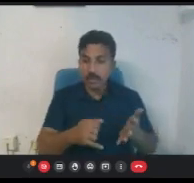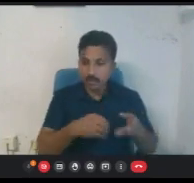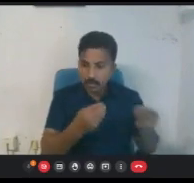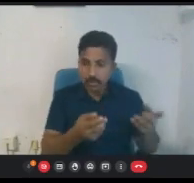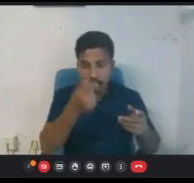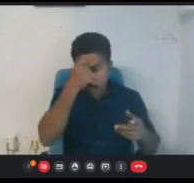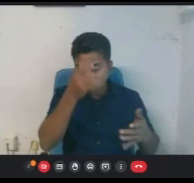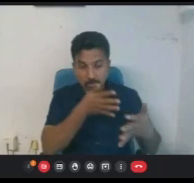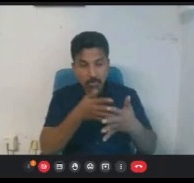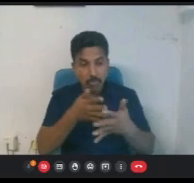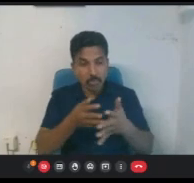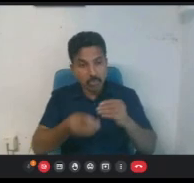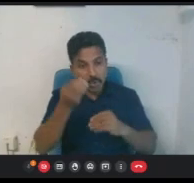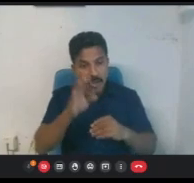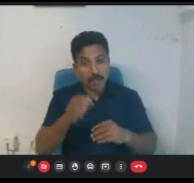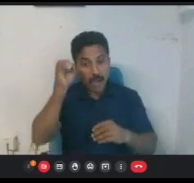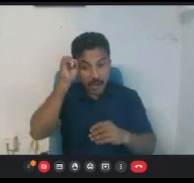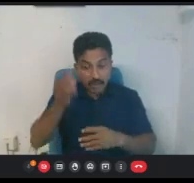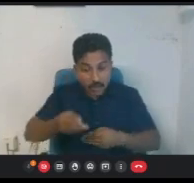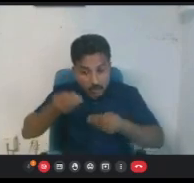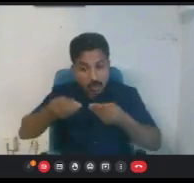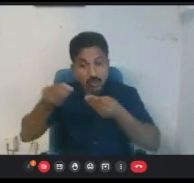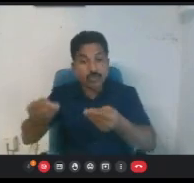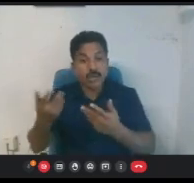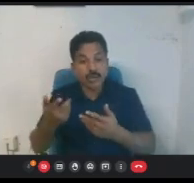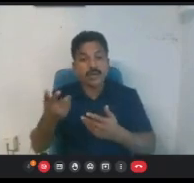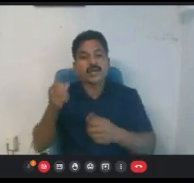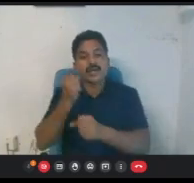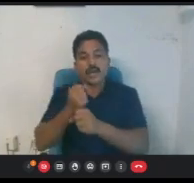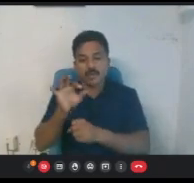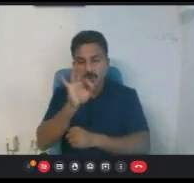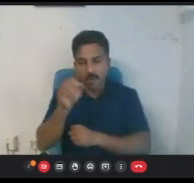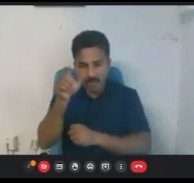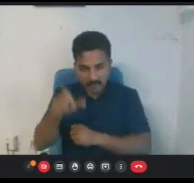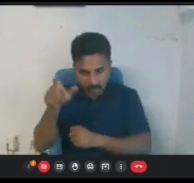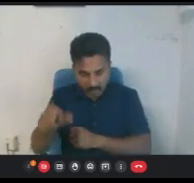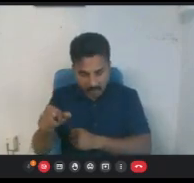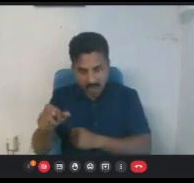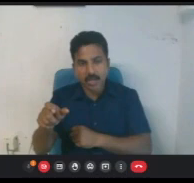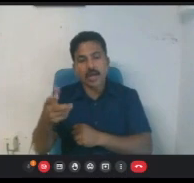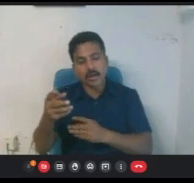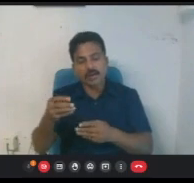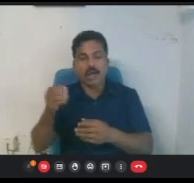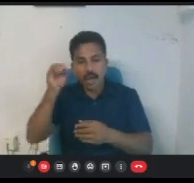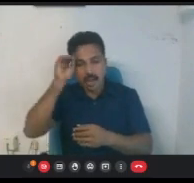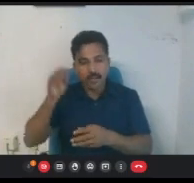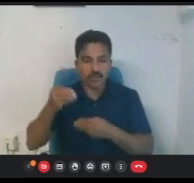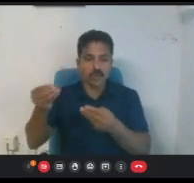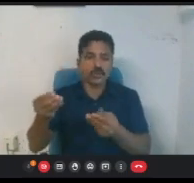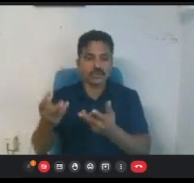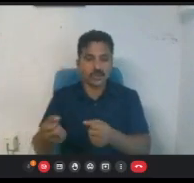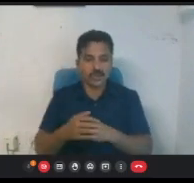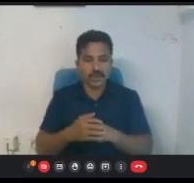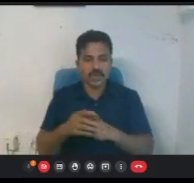പ്രശ്നങ്ങളുണ്ട്. അപ്പൊ യഥാർത്ഥ ബോധവൽക്കരണം വേണ്ടത് ഇവിടുത്തെ ഉദ്യോഗസ്ഥന്മാർക്കും ഉയർന്ന ഉദ്യോഗസ്ഥന്മാർക്കും അതിന് താഴെയുള്ള ഉദ്യോഗസ്ഥന്മാർക്കുമാണ്. ഈ